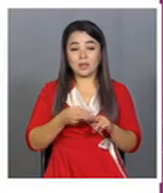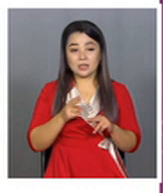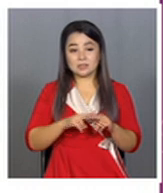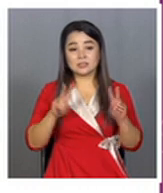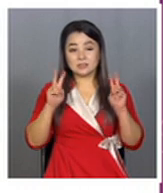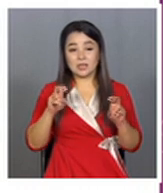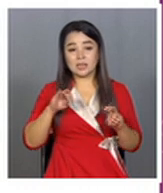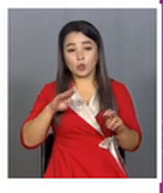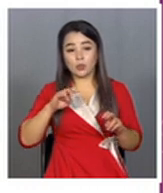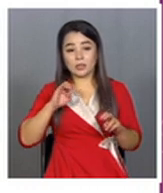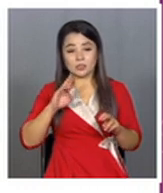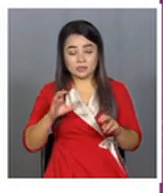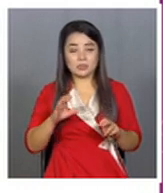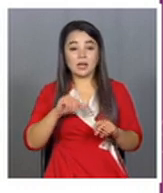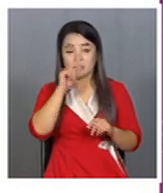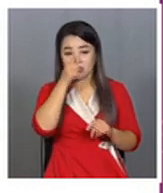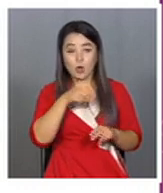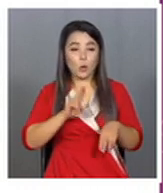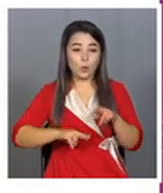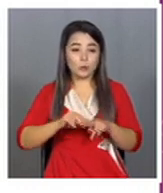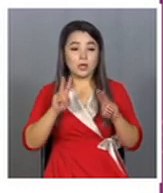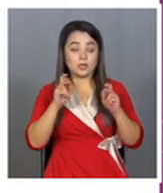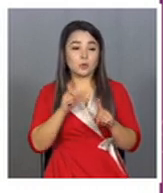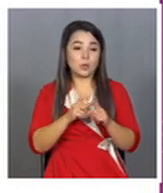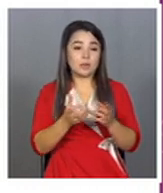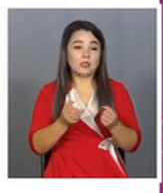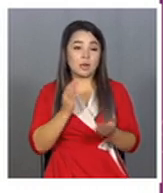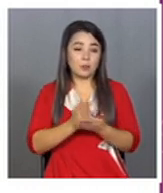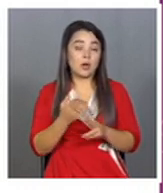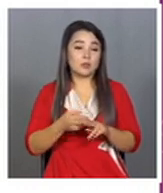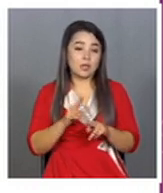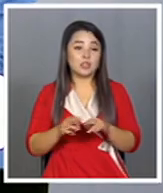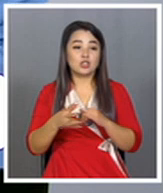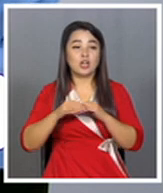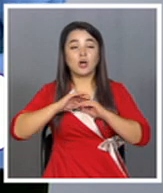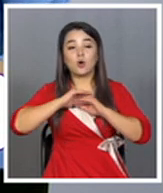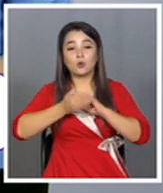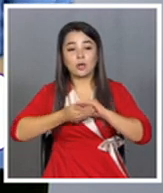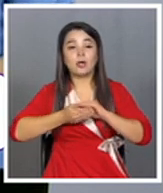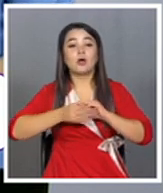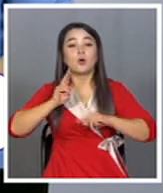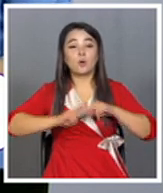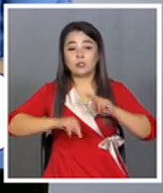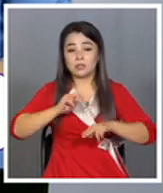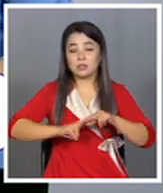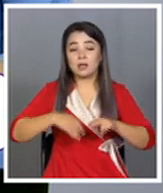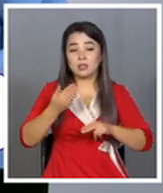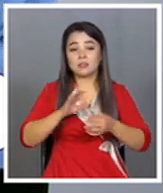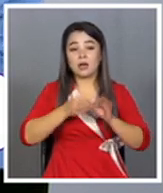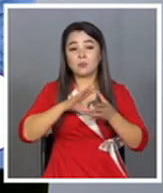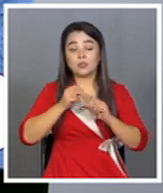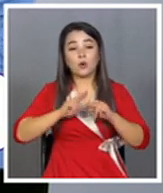тектоникс гректің құрылыс деген сөзінен шыққан. Яғни жер қыртысының құрылысын, ондағы